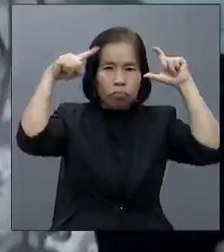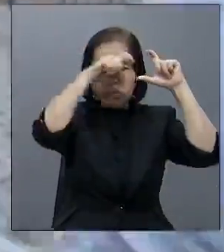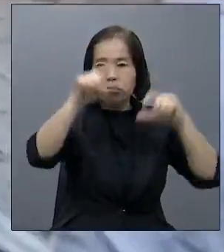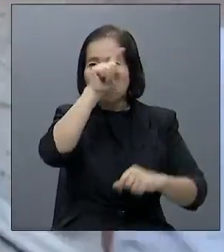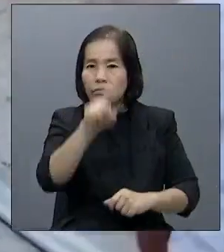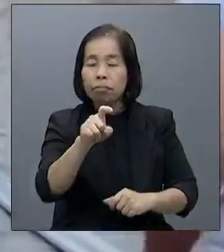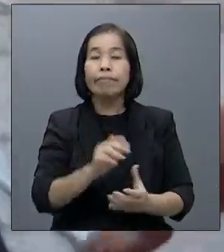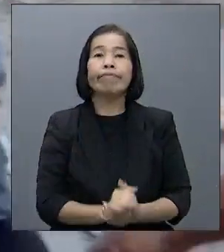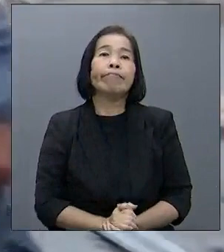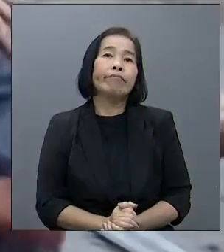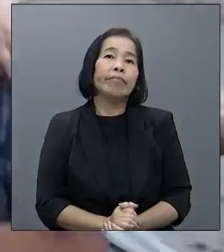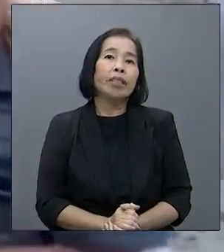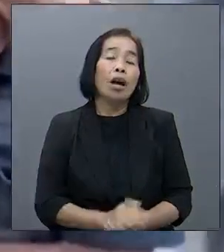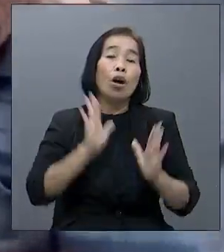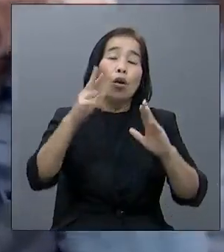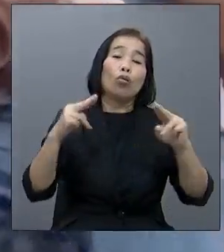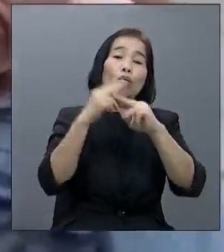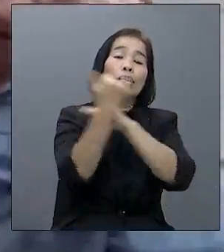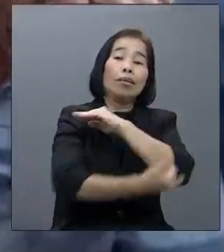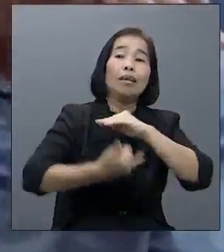นอกจากนี้กระงการต่างประท